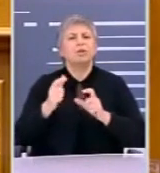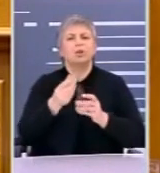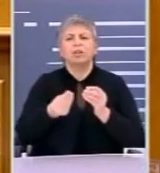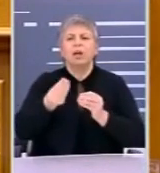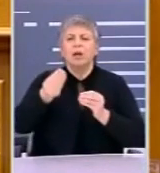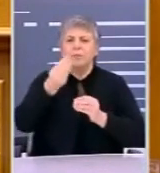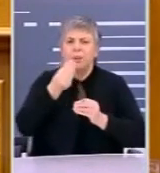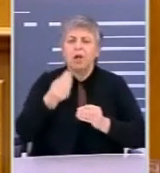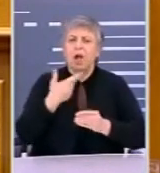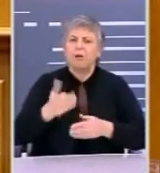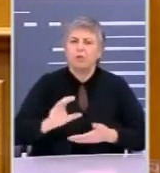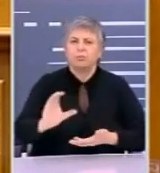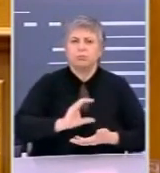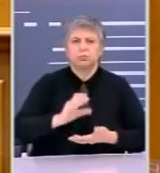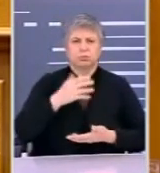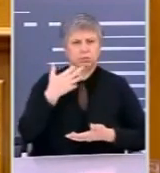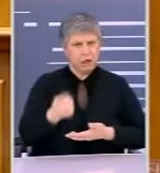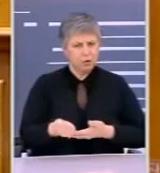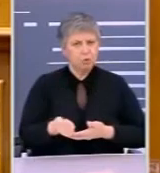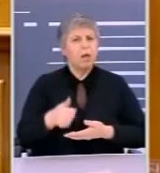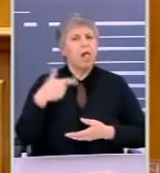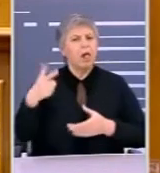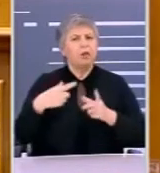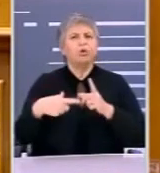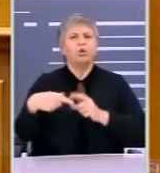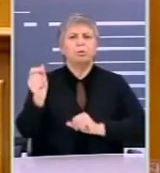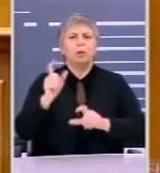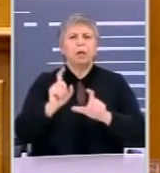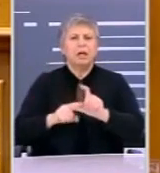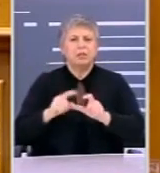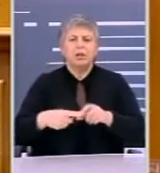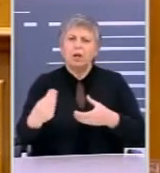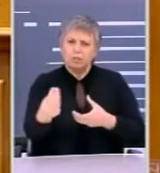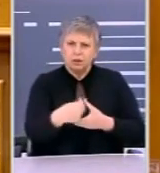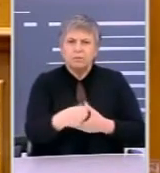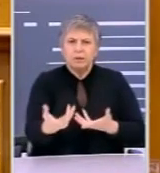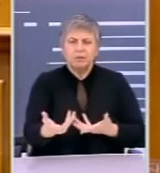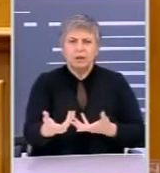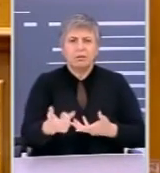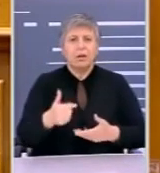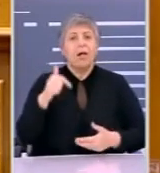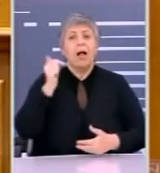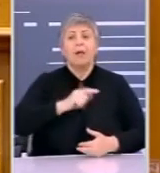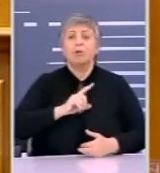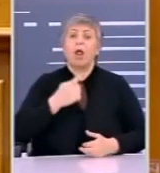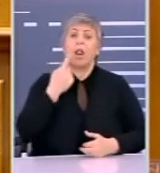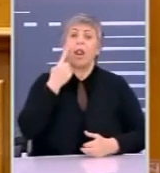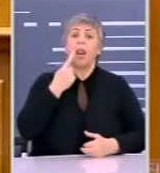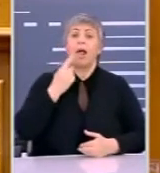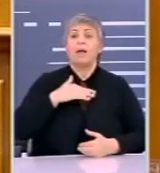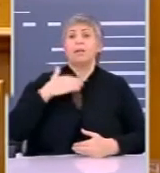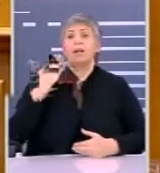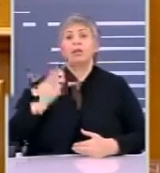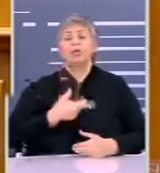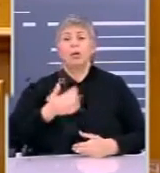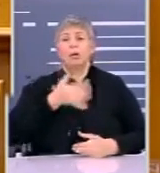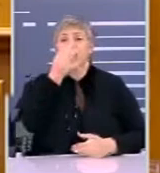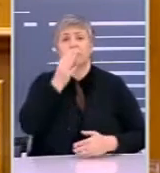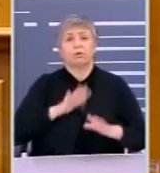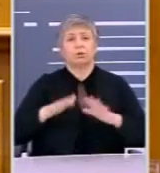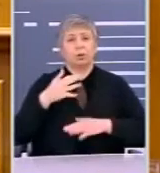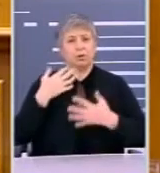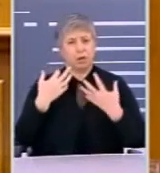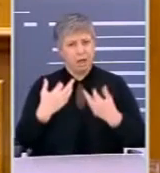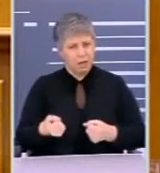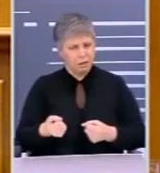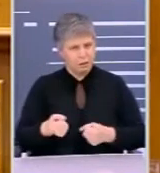κεφαλαίου της Αυγής. Σήμερα η Επιτροπή ολοκληρώνει το έργο της. Η Ολομέλεια έχει το λόγο και μετά η ελληνική δικαιοσύνη. Έχουμε